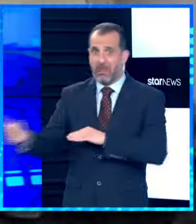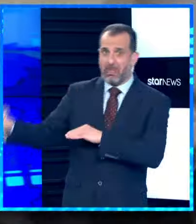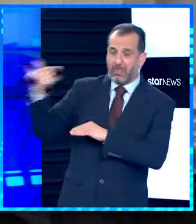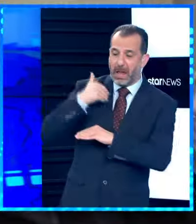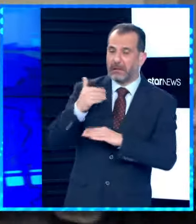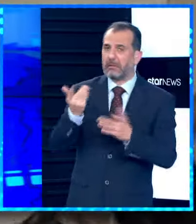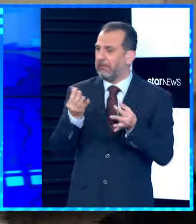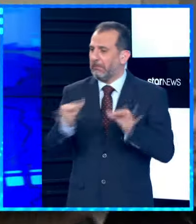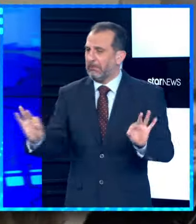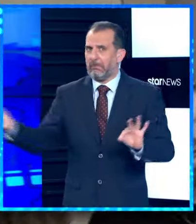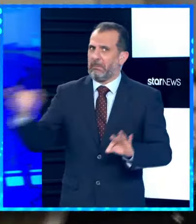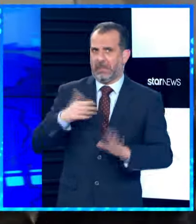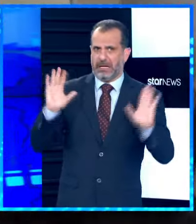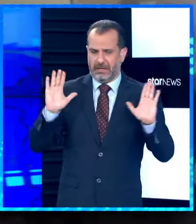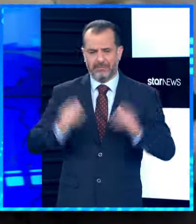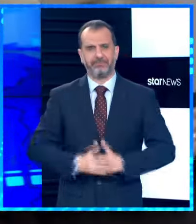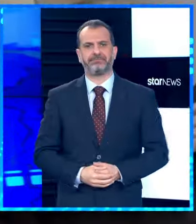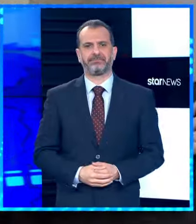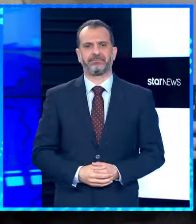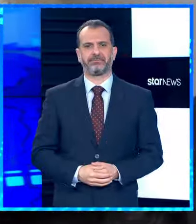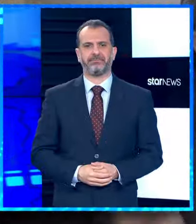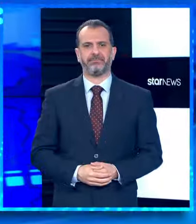τέτοιο. Ευχαριστούμε πολύ, Δήμητρα.